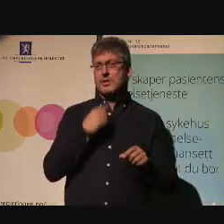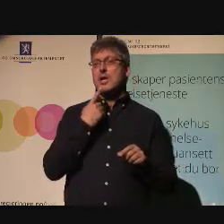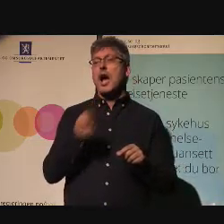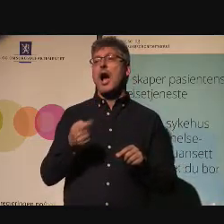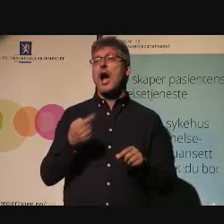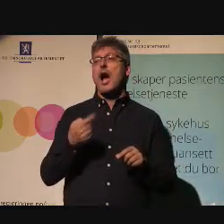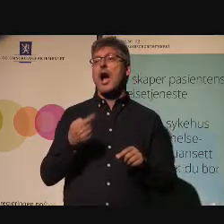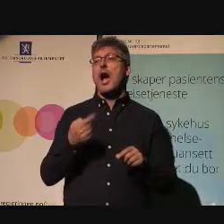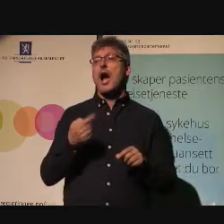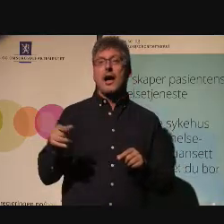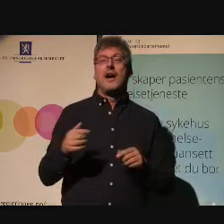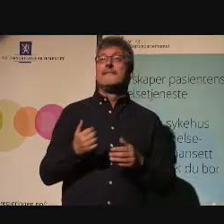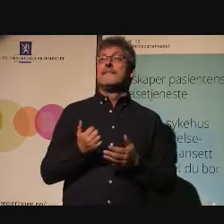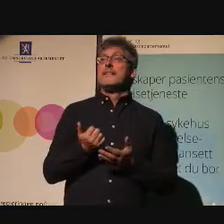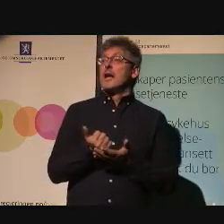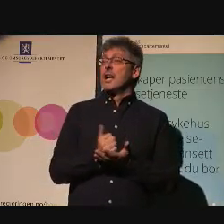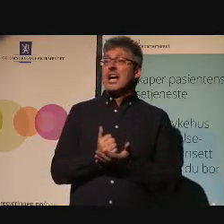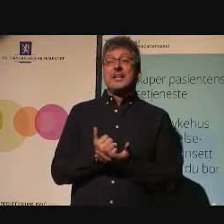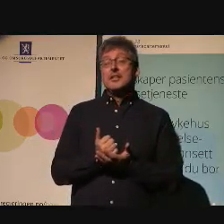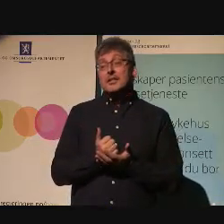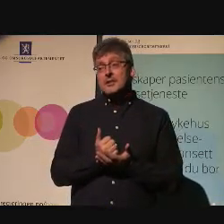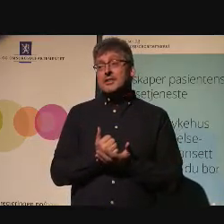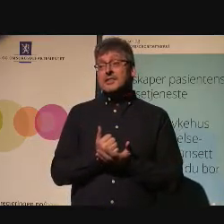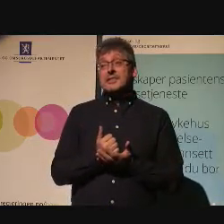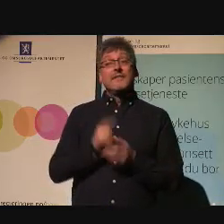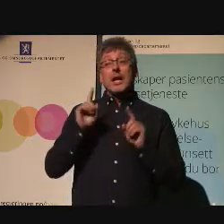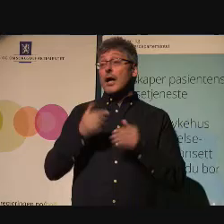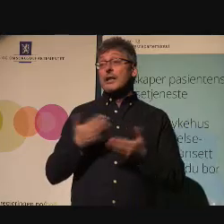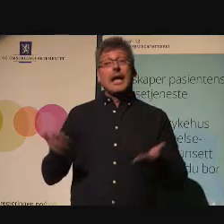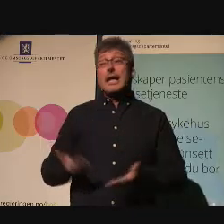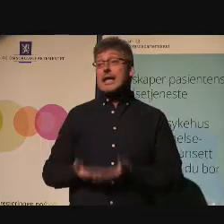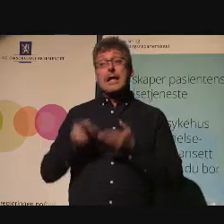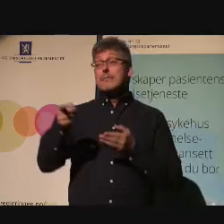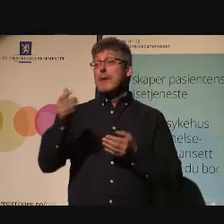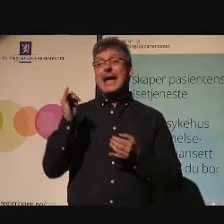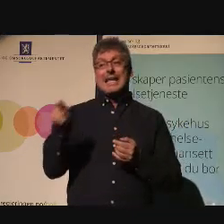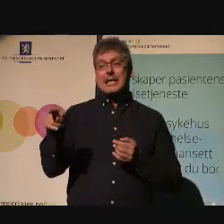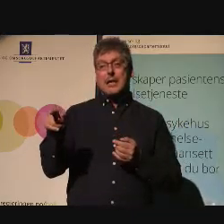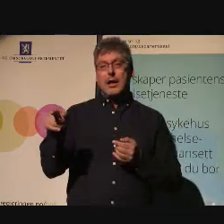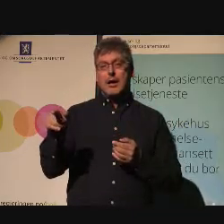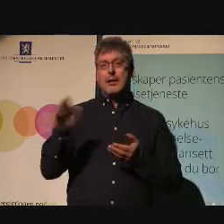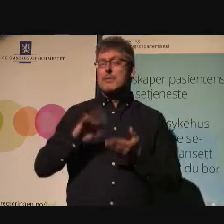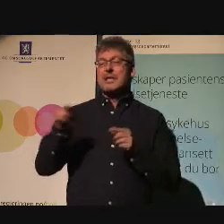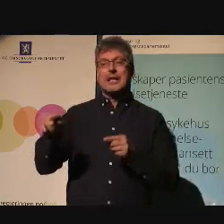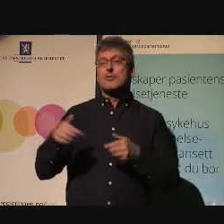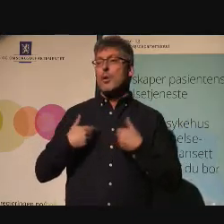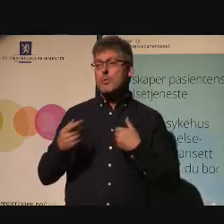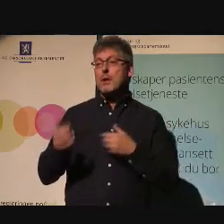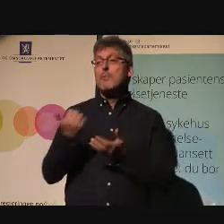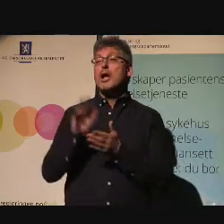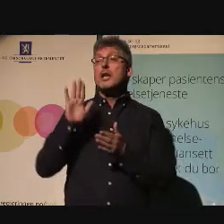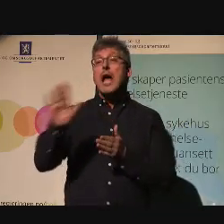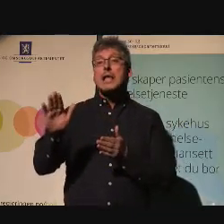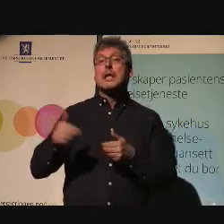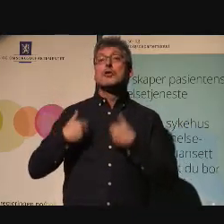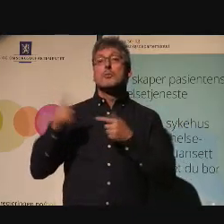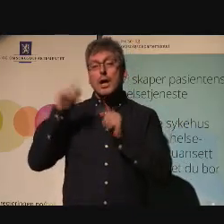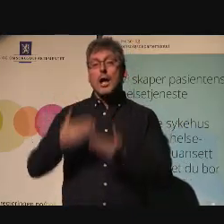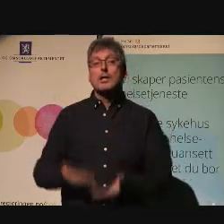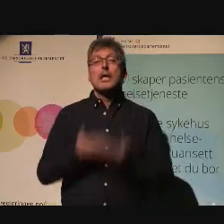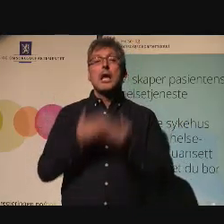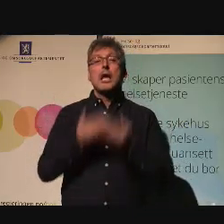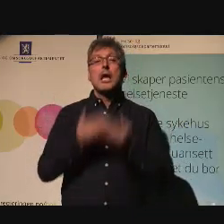at kanskje ikke vi kan hjelpe Ida med det hun har opplevd, men kanskje hennes opplevelser kan bli til hjelp for at